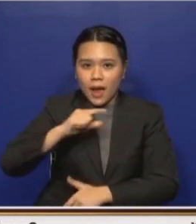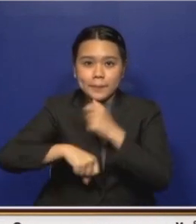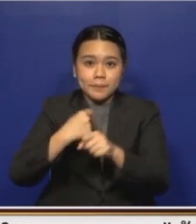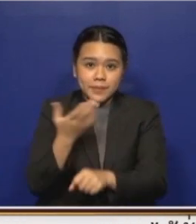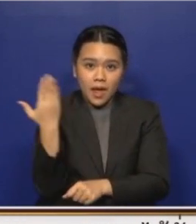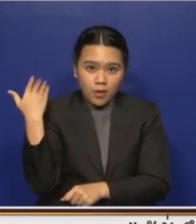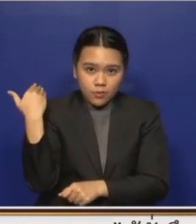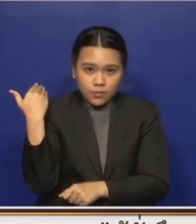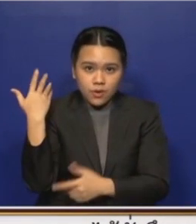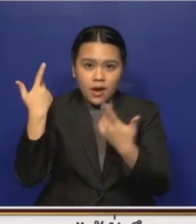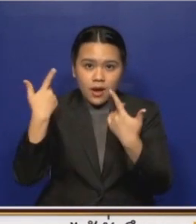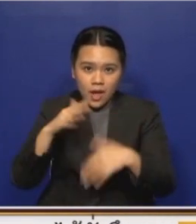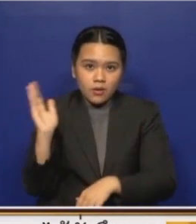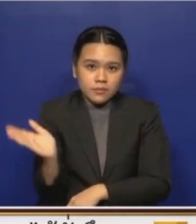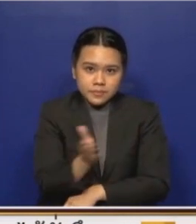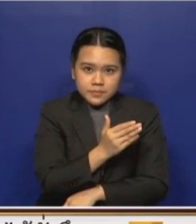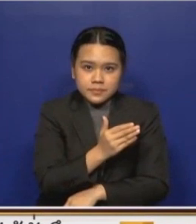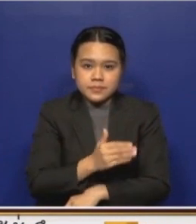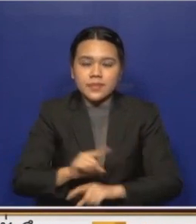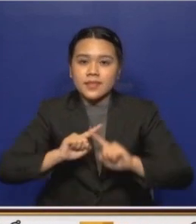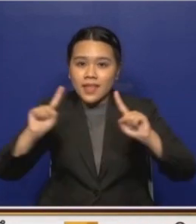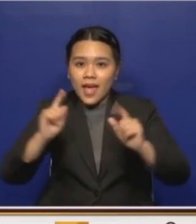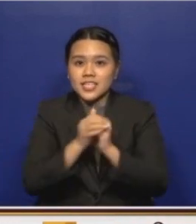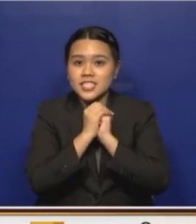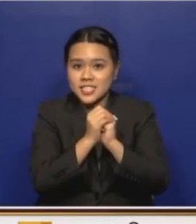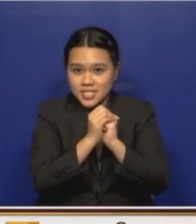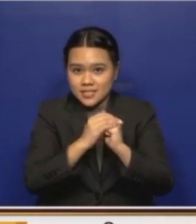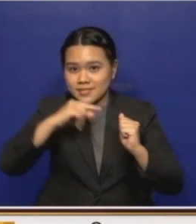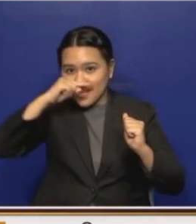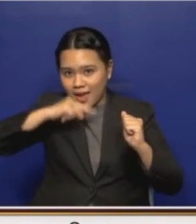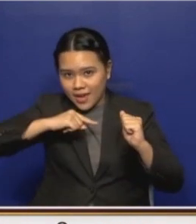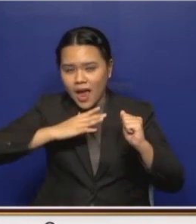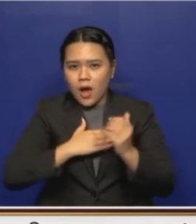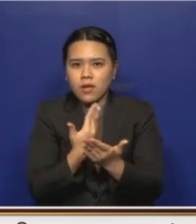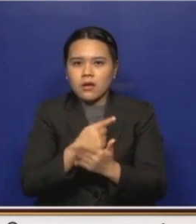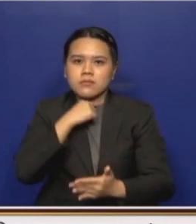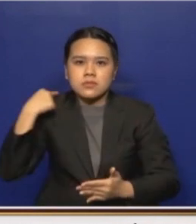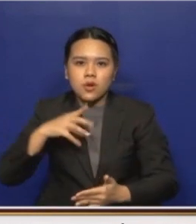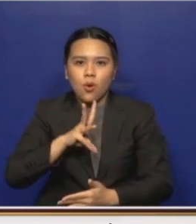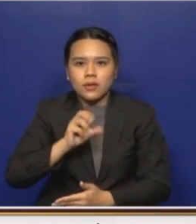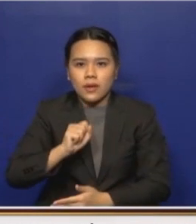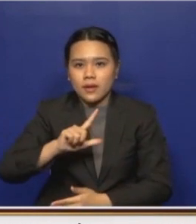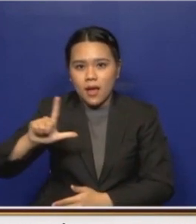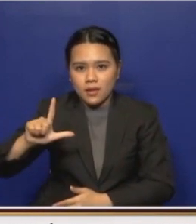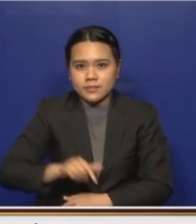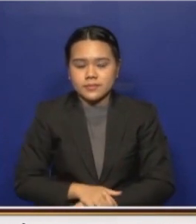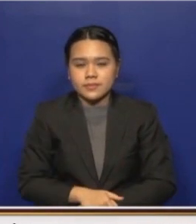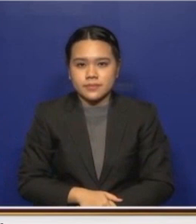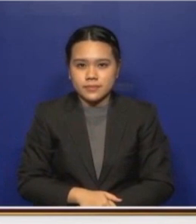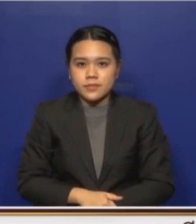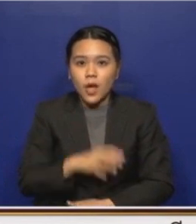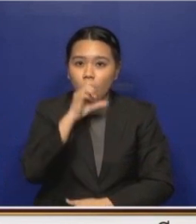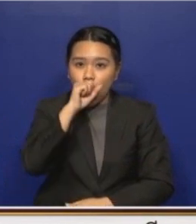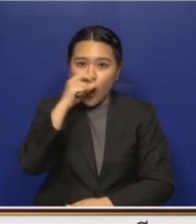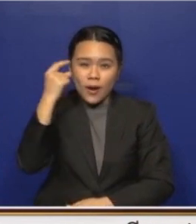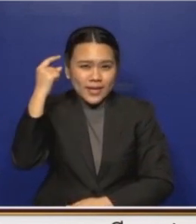จีนอยู่ 600,000 กว่าล้านฮะท่านลองคิดไปและกลับนะฮะประเทศนี้หาเงินเข้